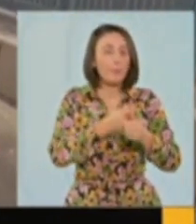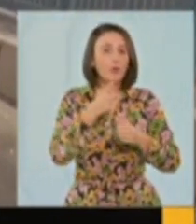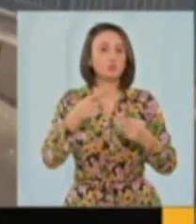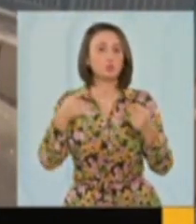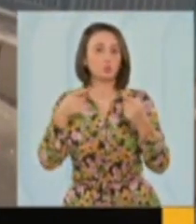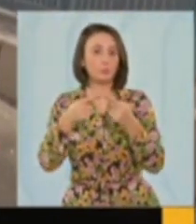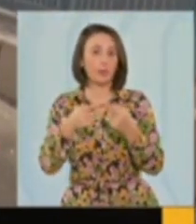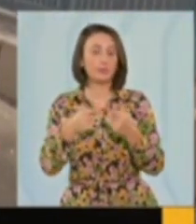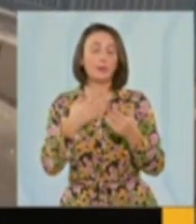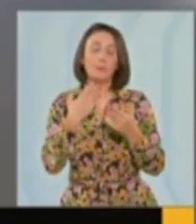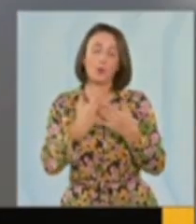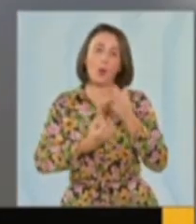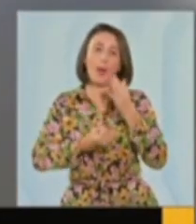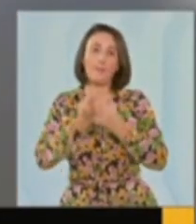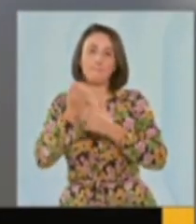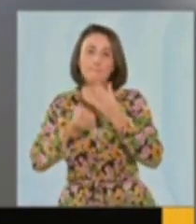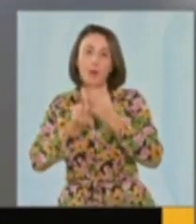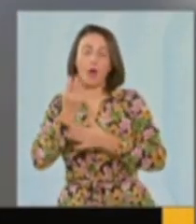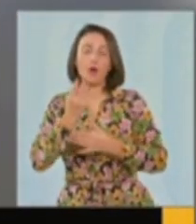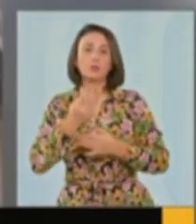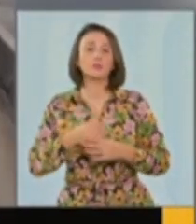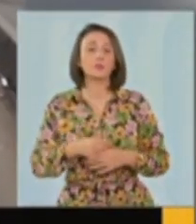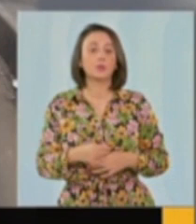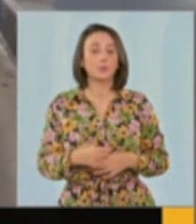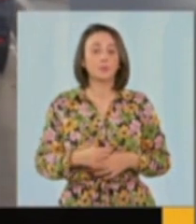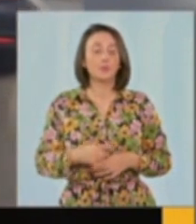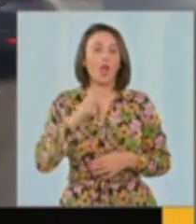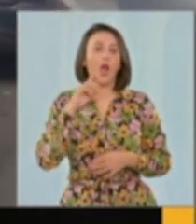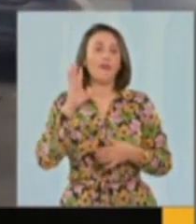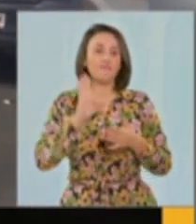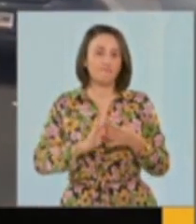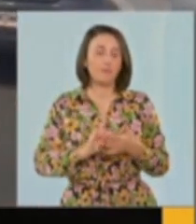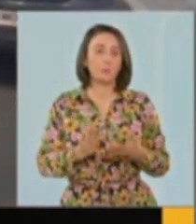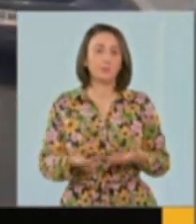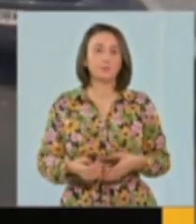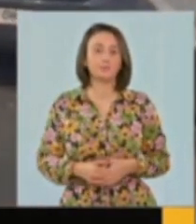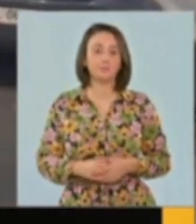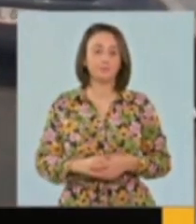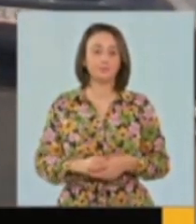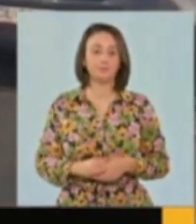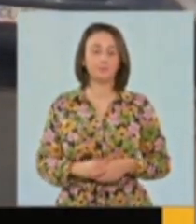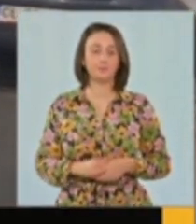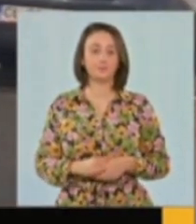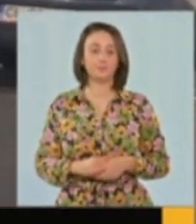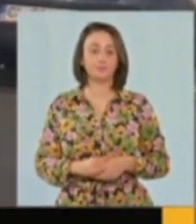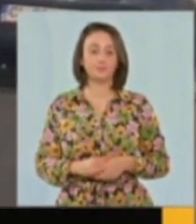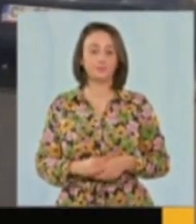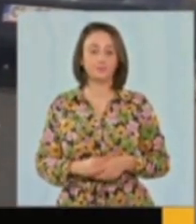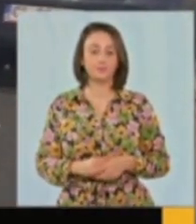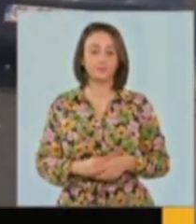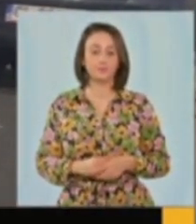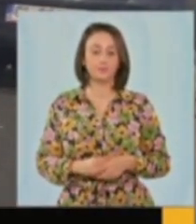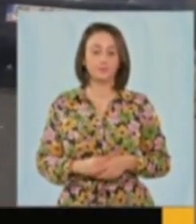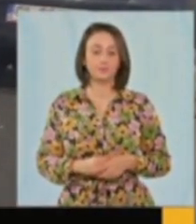subiect pentru că apar noi informații de îndată ce ancheta va fi finalizată acolo în zonă, așa cum ne spunea